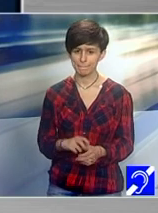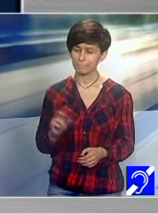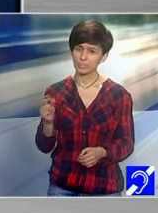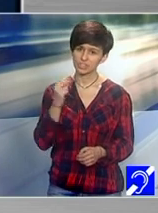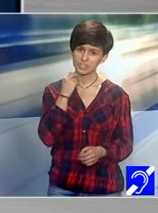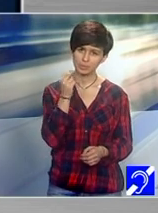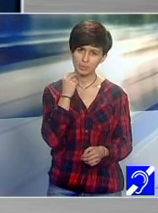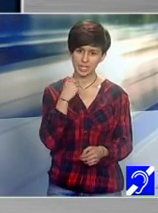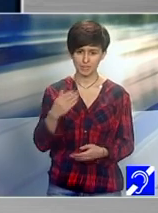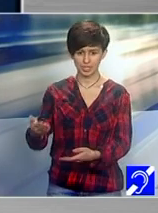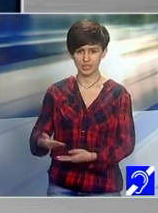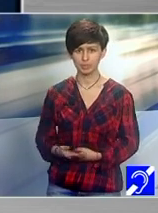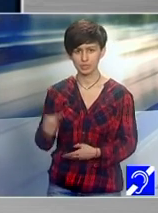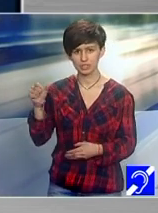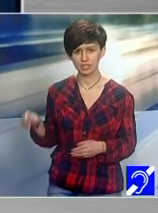angajat în spital.